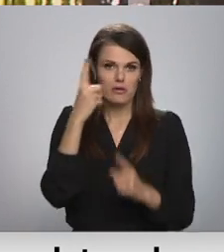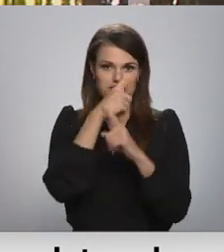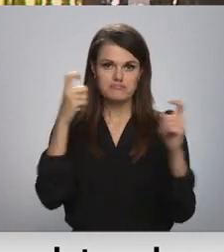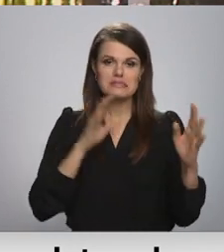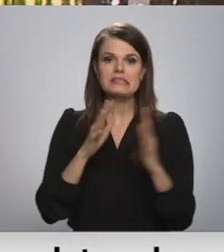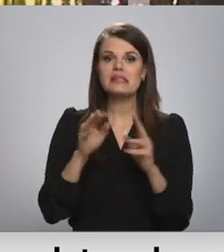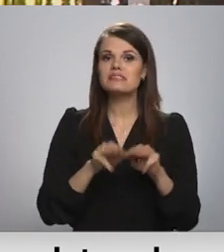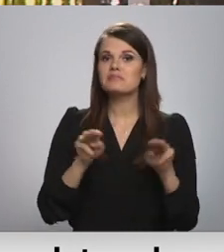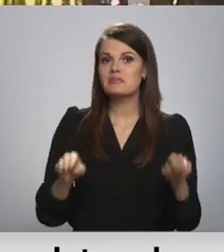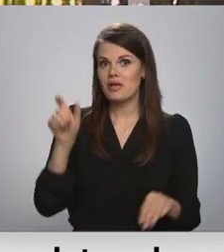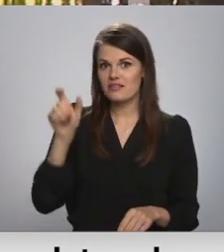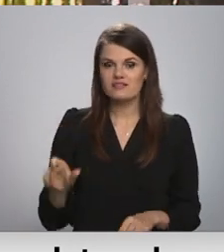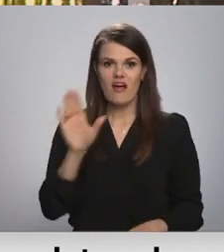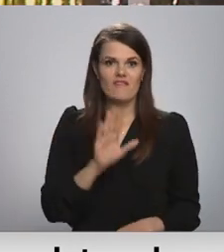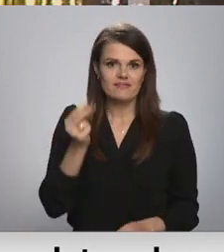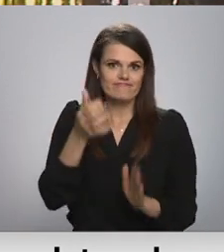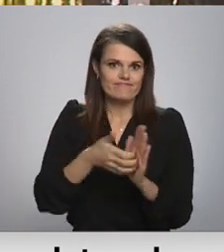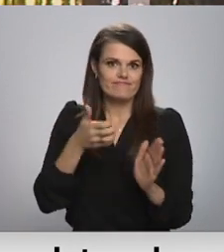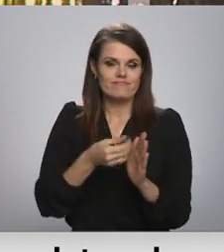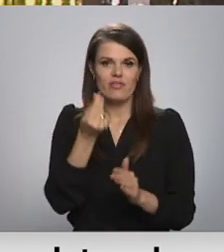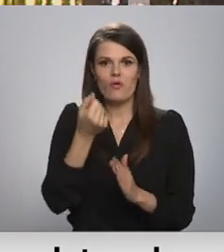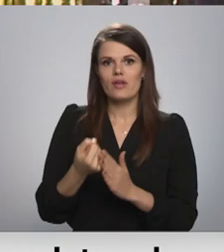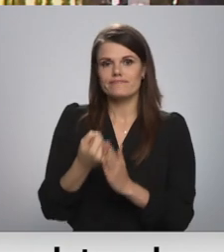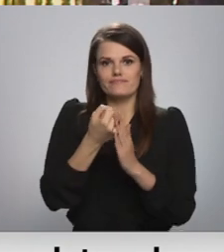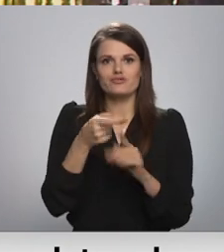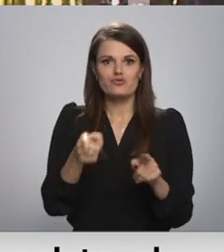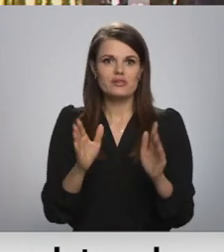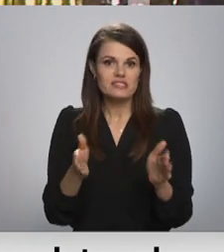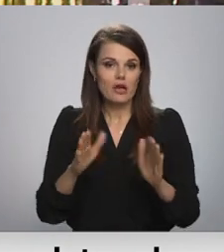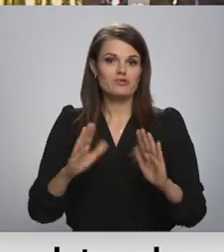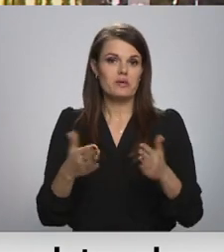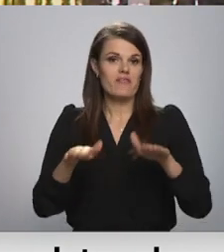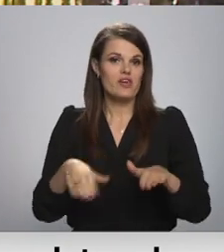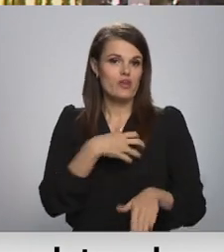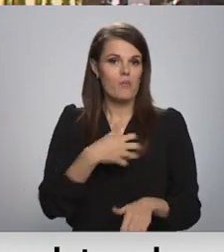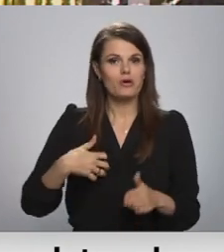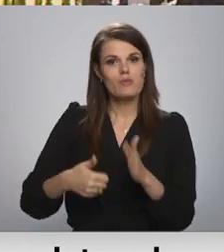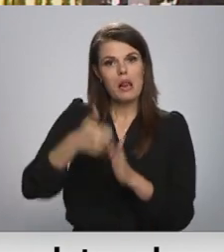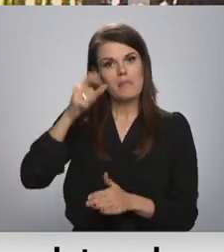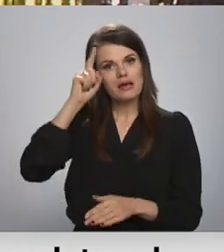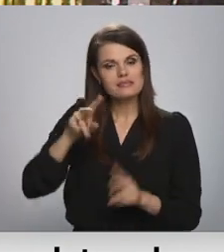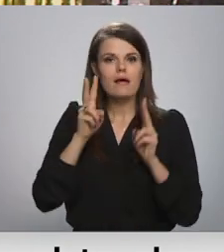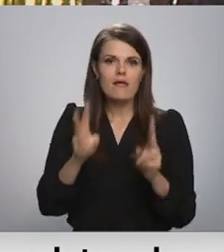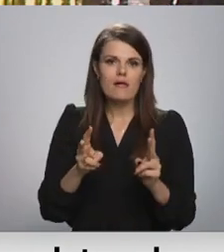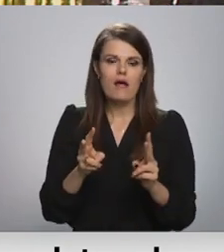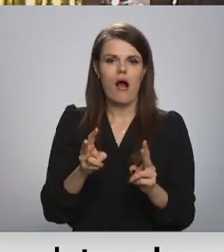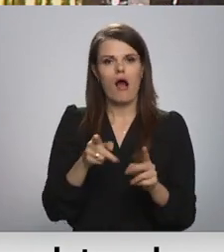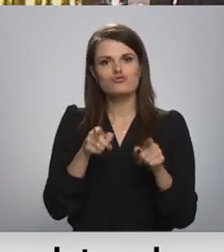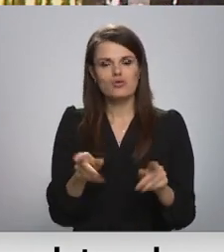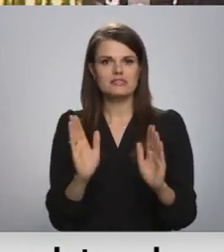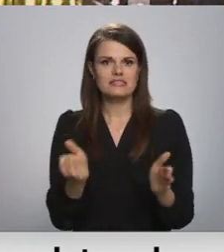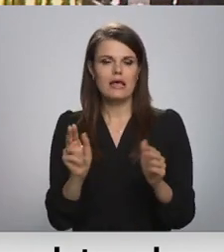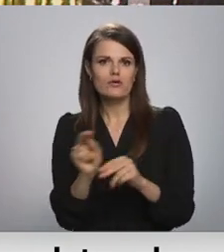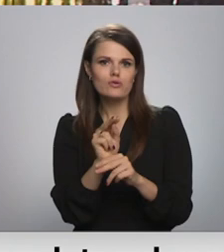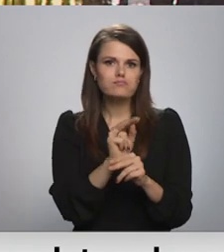trūkst finansējumu šo ceļu uzturēšanai, turklāt vietvaras pašas vislabāk varētu zināt, kā ceļus uzturēt, ietaupot naudu, ir pārliecināts Tāls